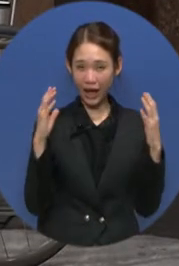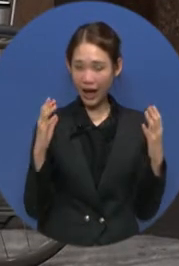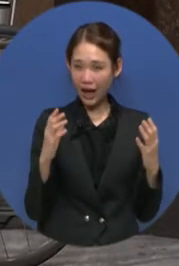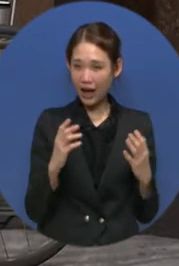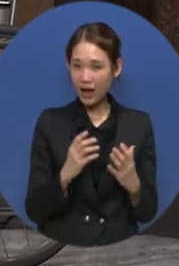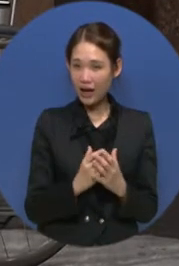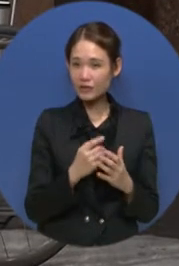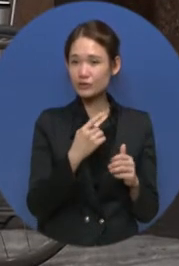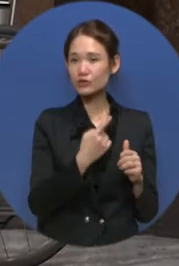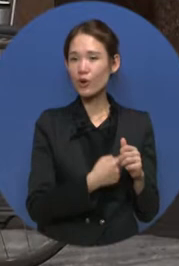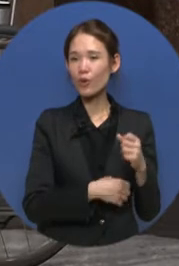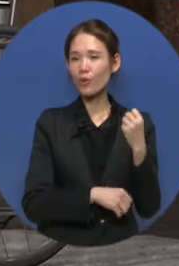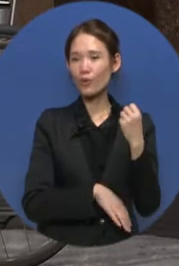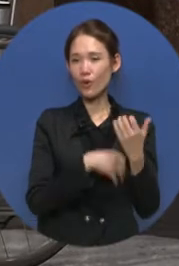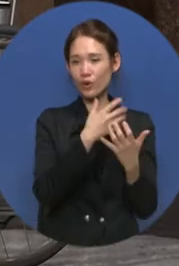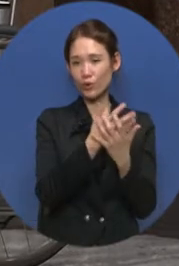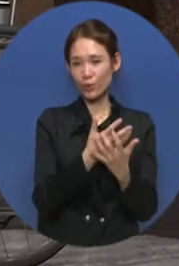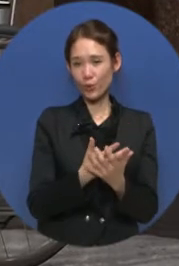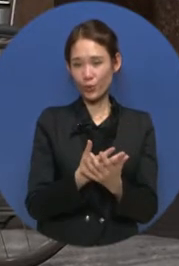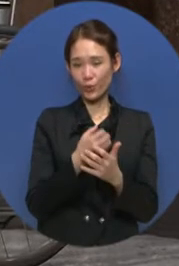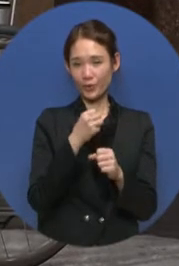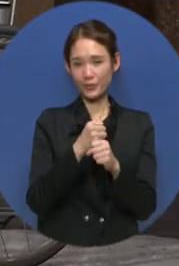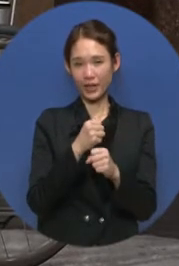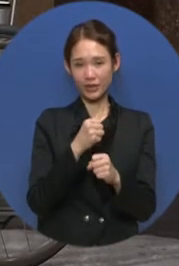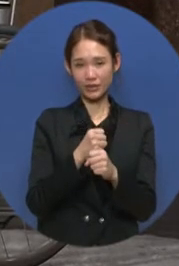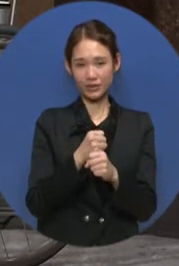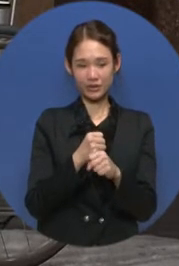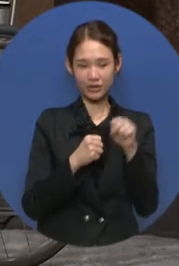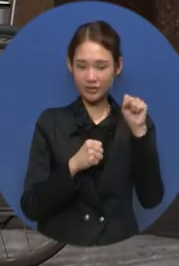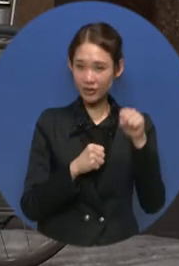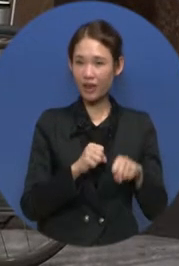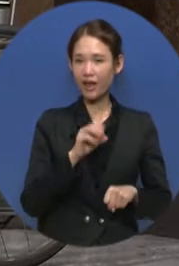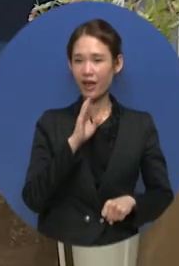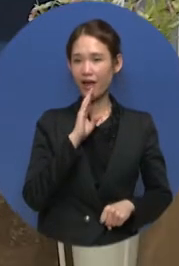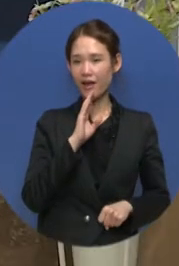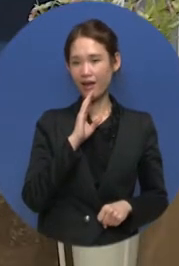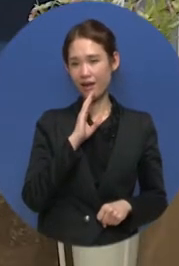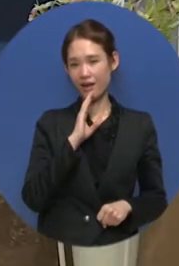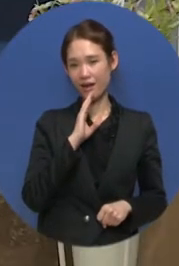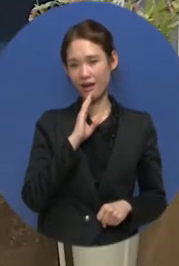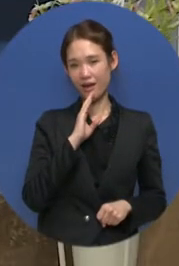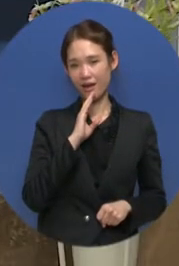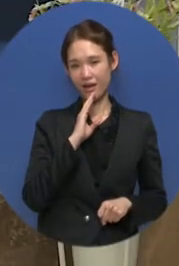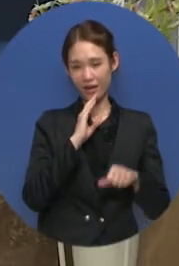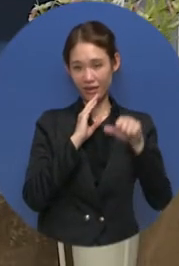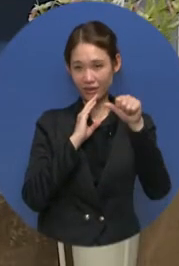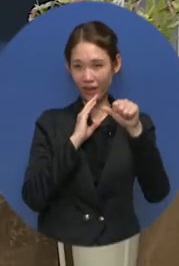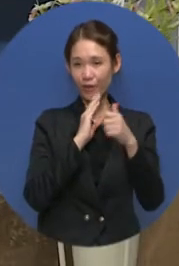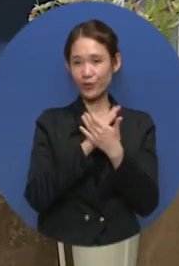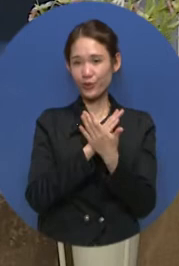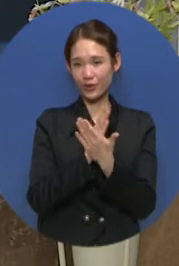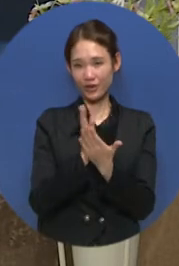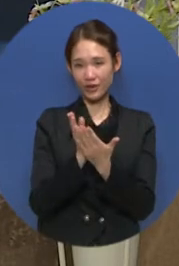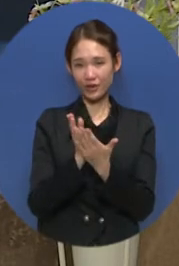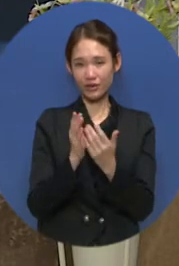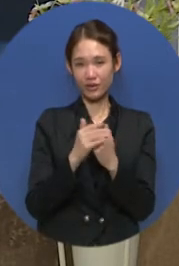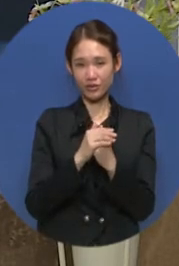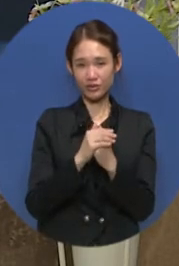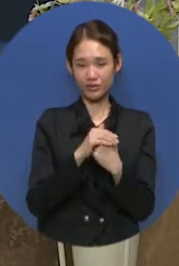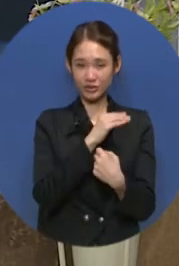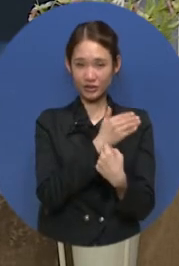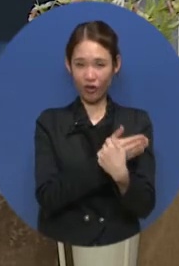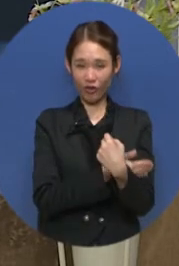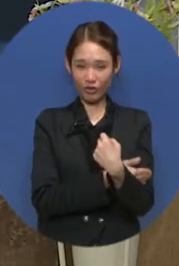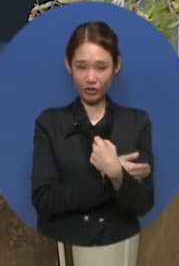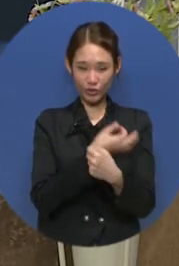천연 그 원료로 네, 만들어진 천연 비누가요? 원료로 만들었습니다. 아, 그러면은 다섯 가지가 더 좀 그 성능이 좀